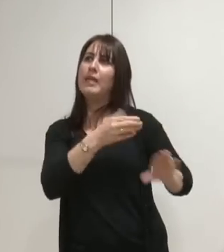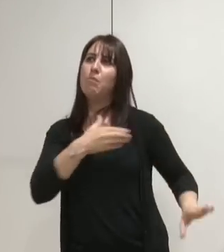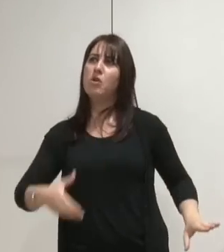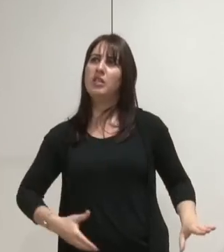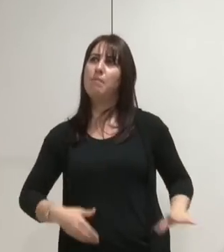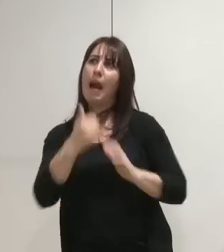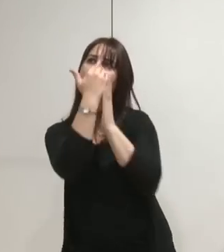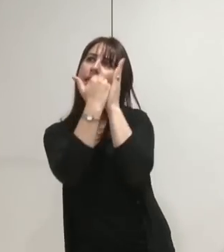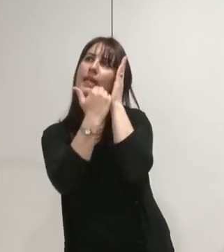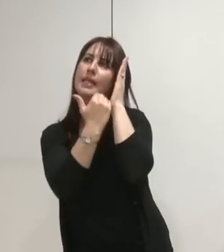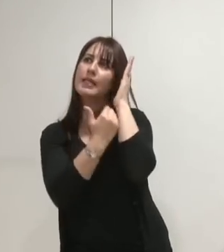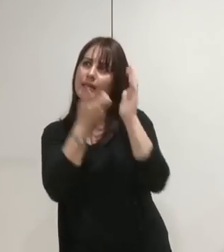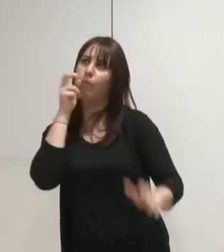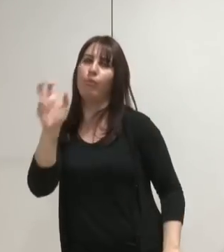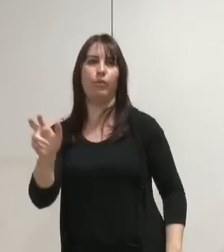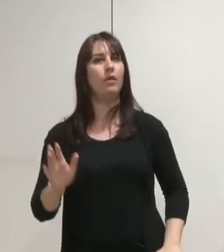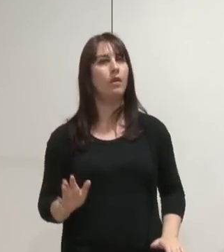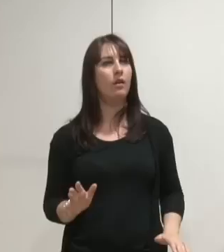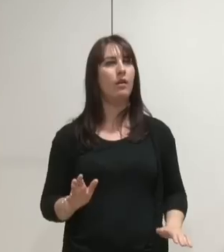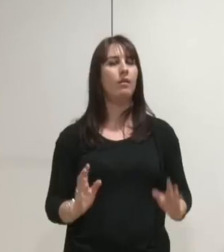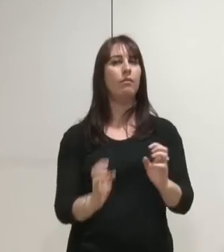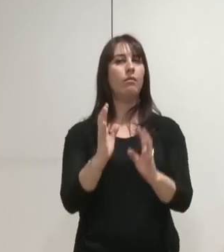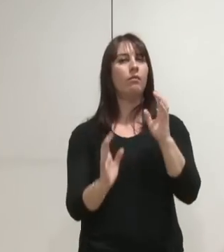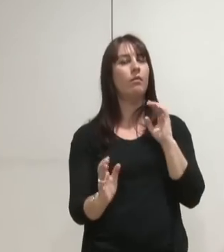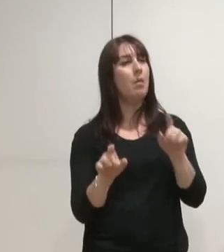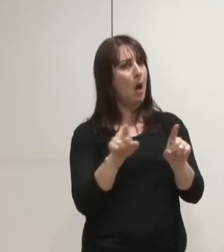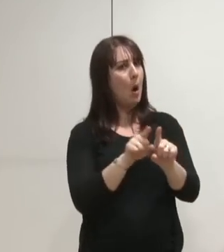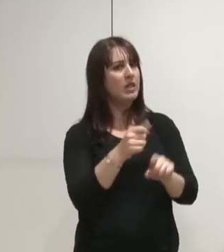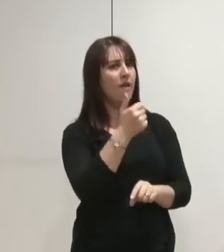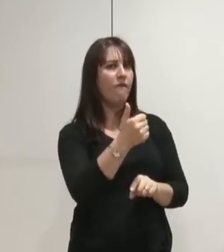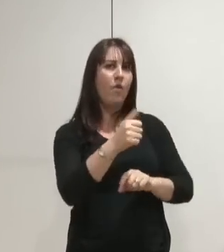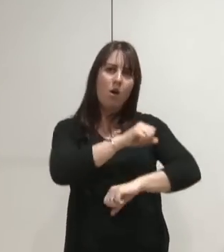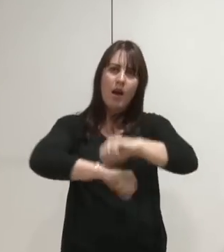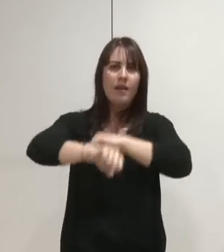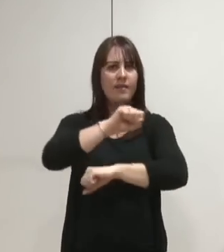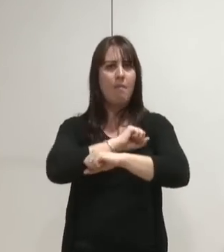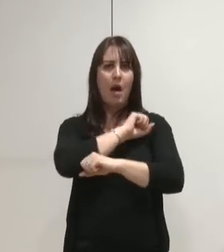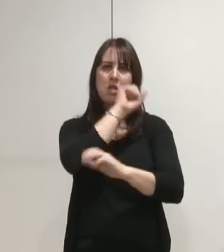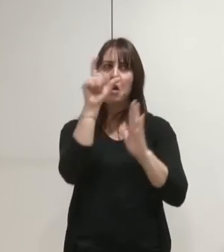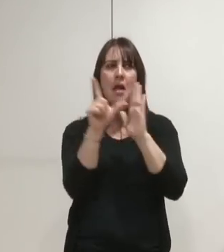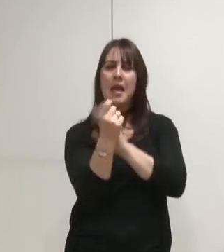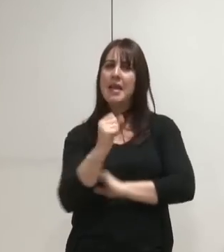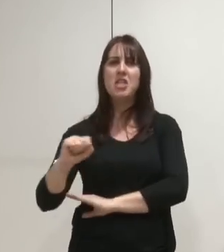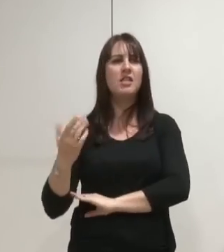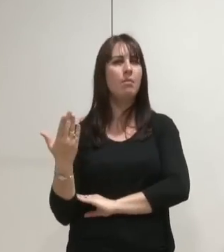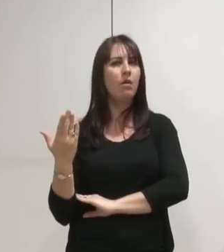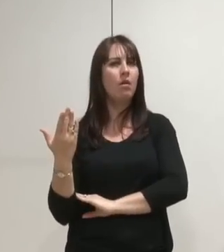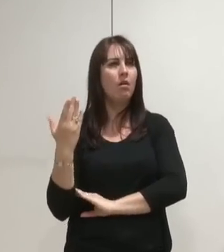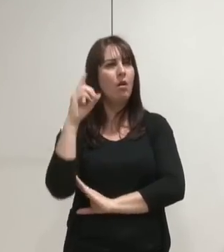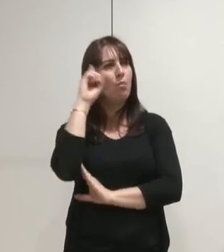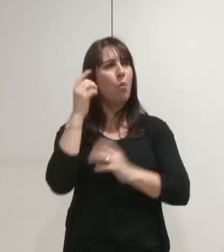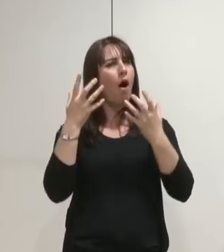démarche elle est aussi illégitime puisque vous avez pour intention de rendre